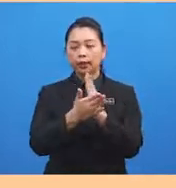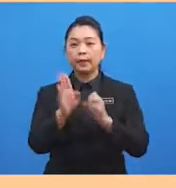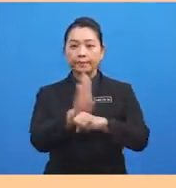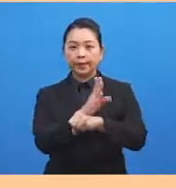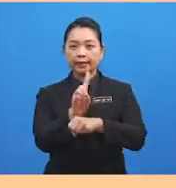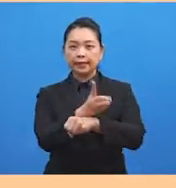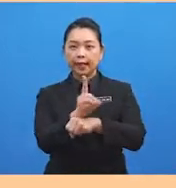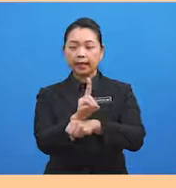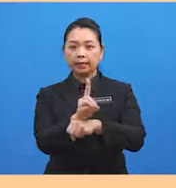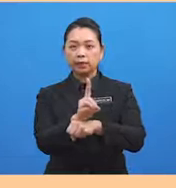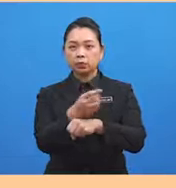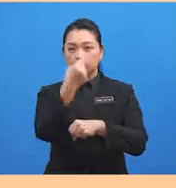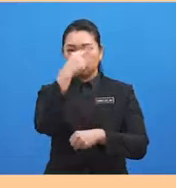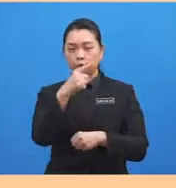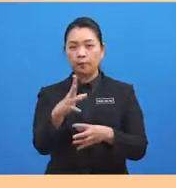akaun semasa.